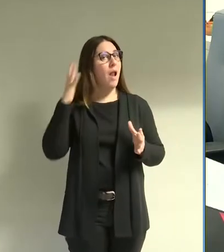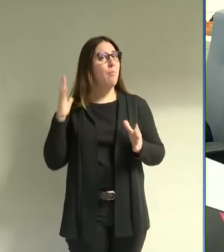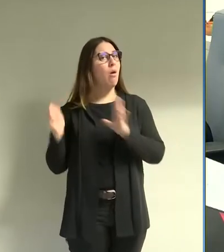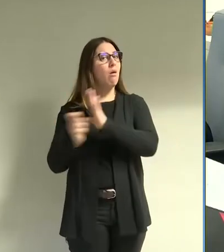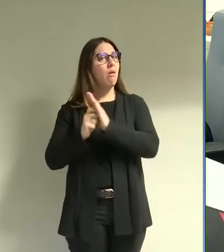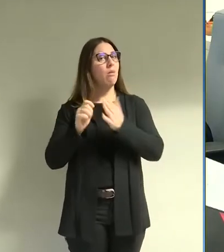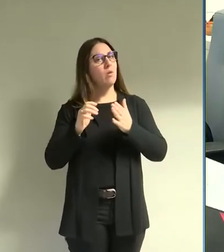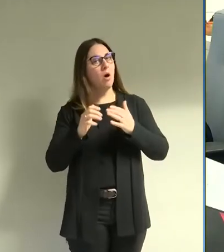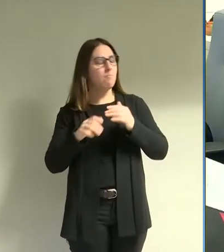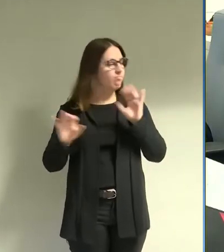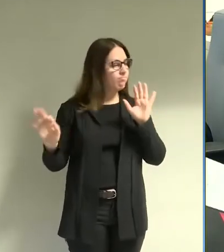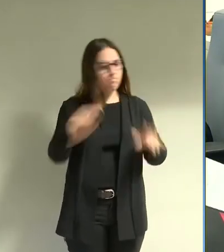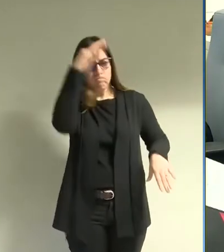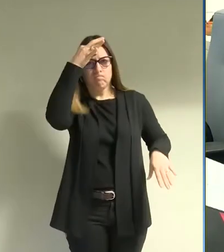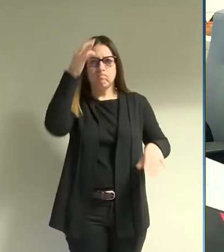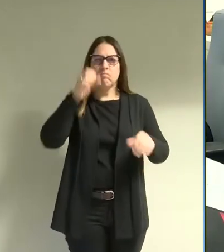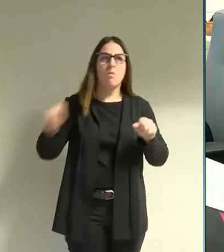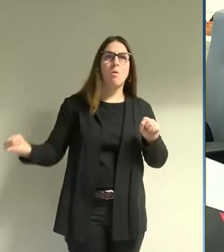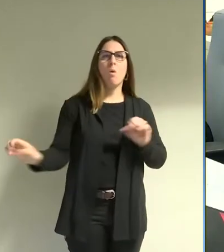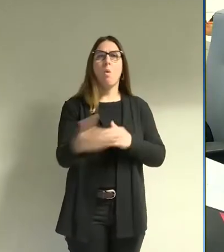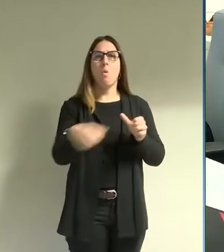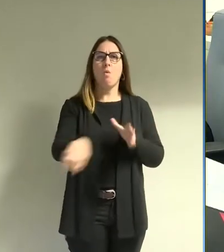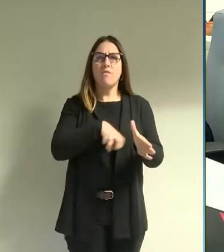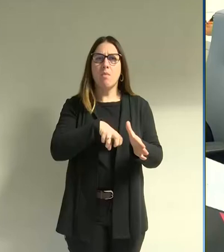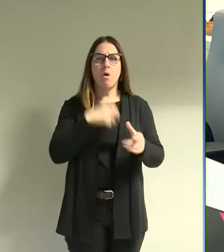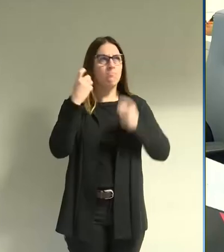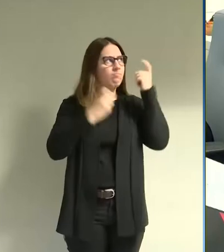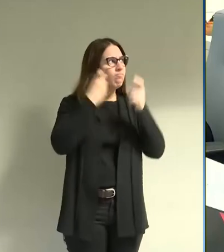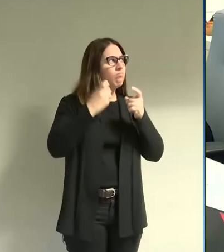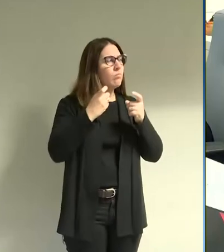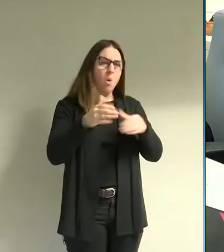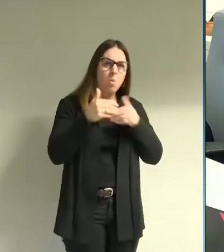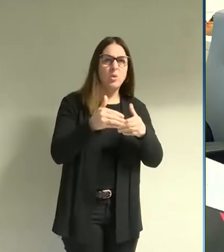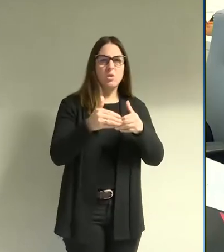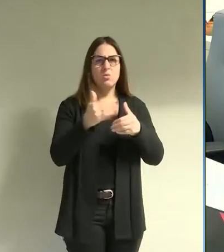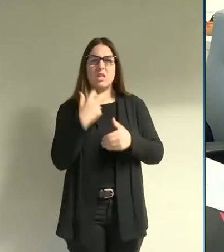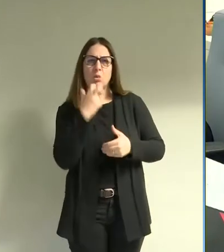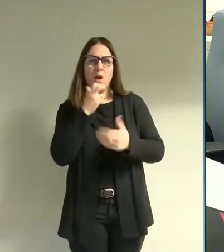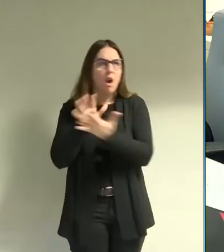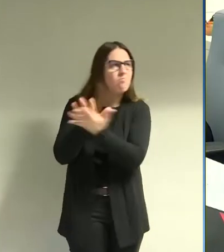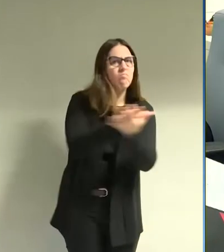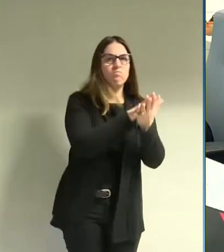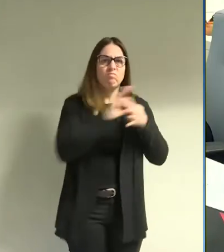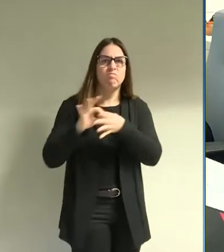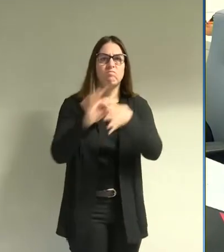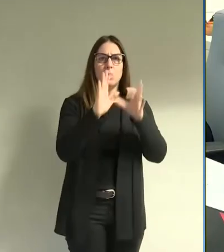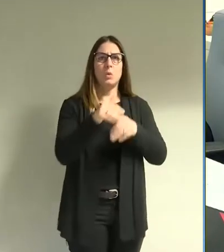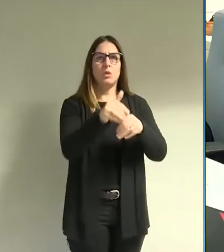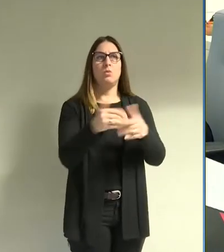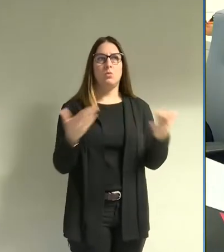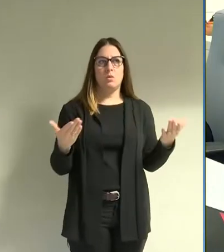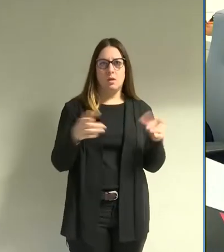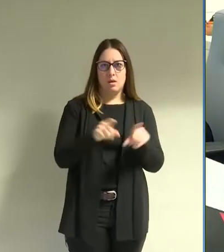en pleine en plein confinement de maintenir des espaces de de participation citoyenne est aussi de tenter déjà de faire atterrir